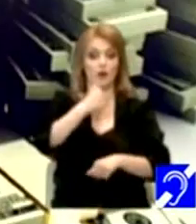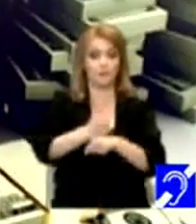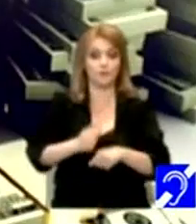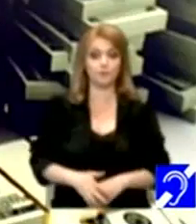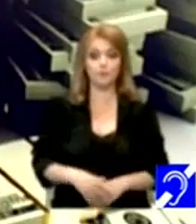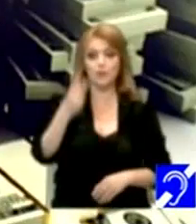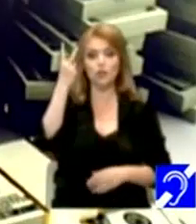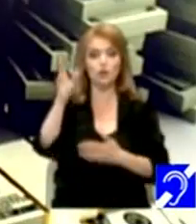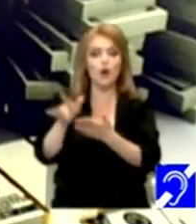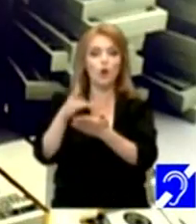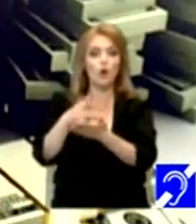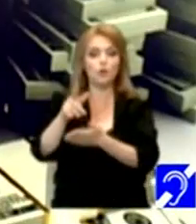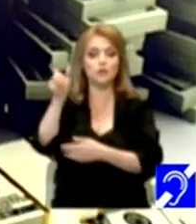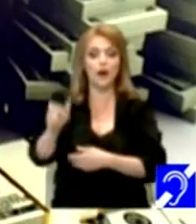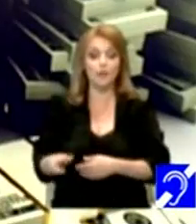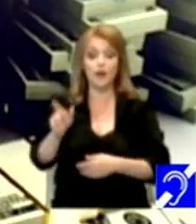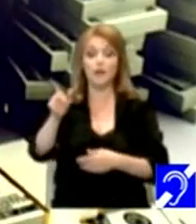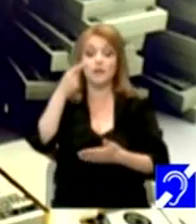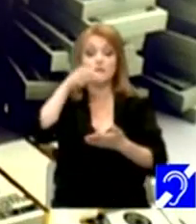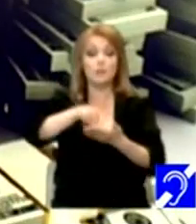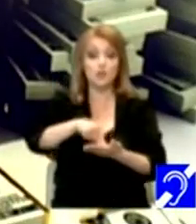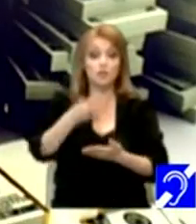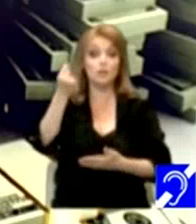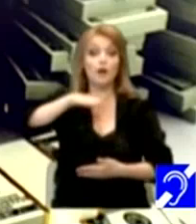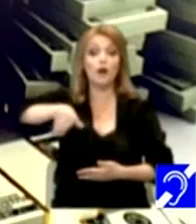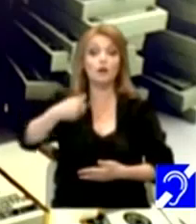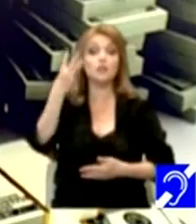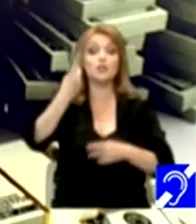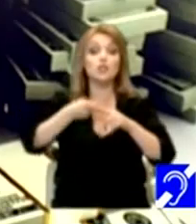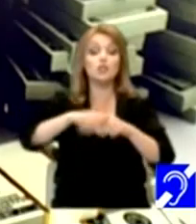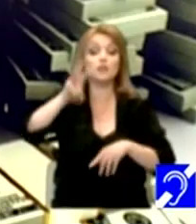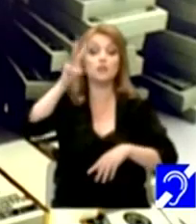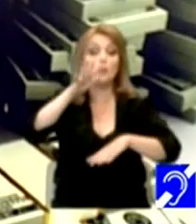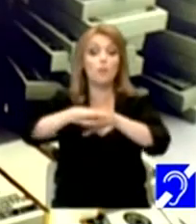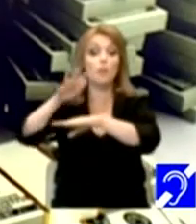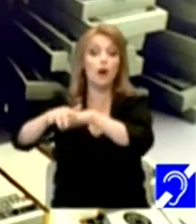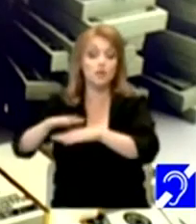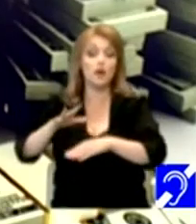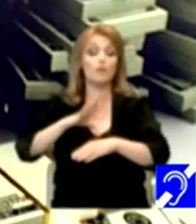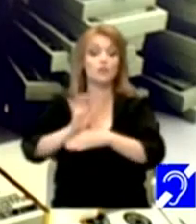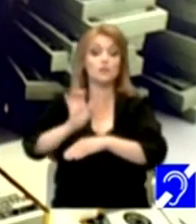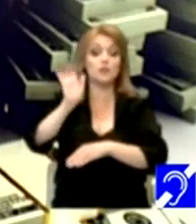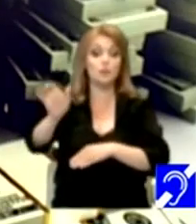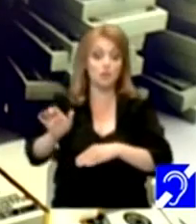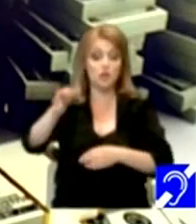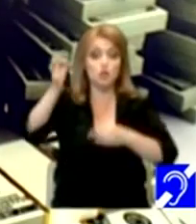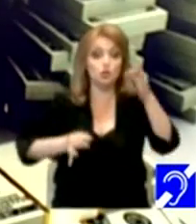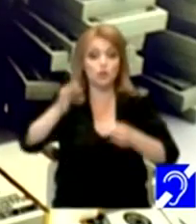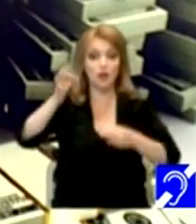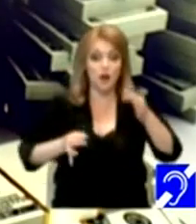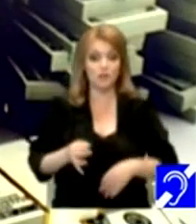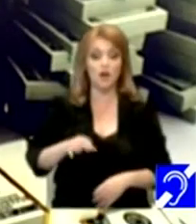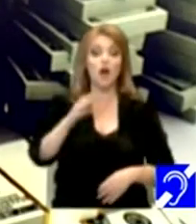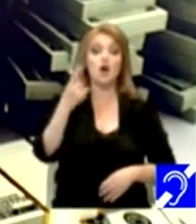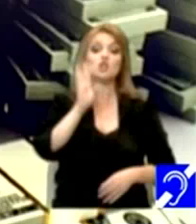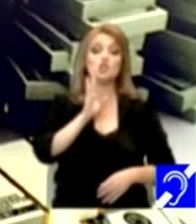Doi contabili învinuiți de implicare în dosarul furtul miliardului au fost trimiși în judecată. Este vorba despre o femeie și un bărbat care au